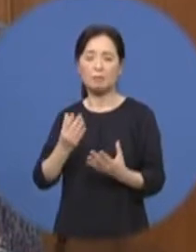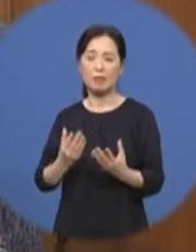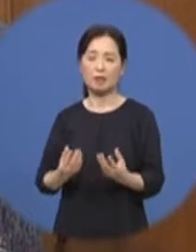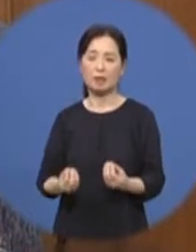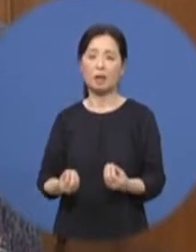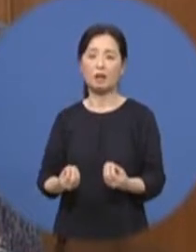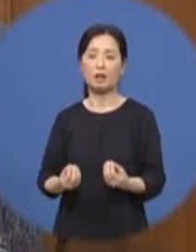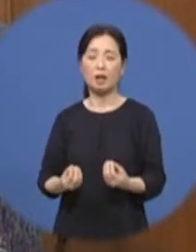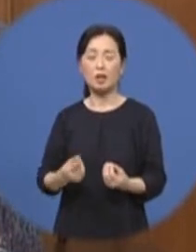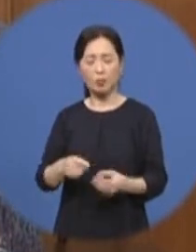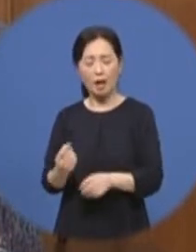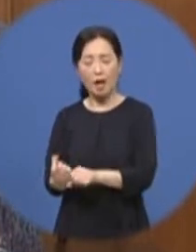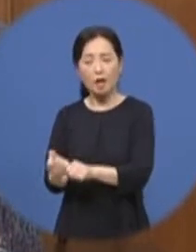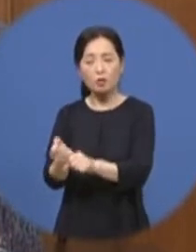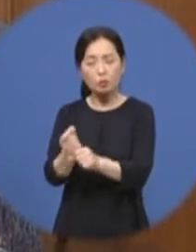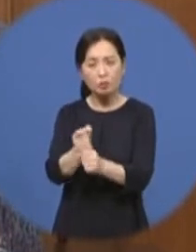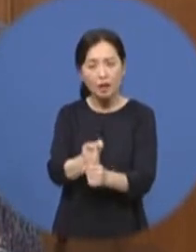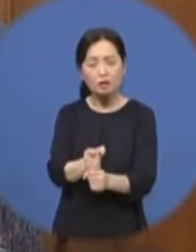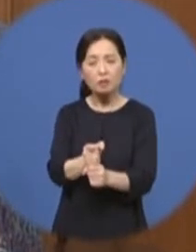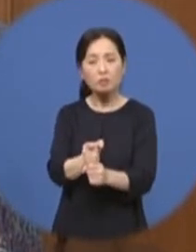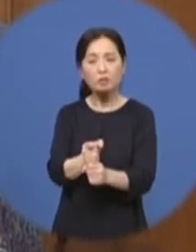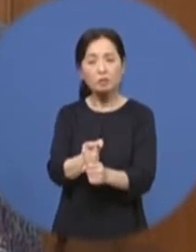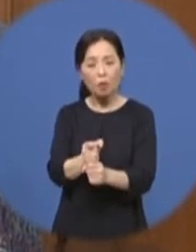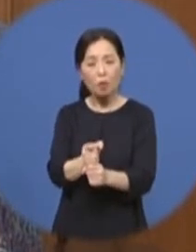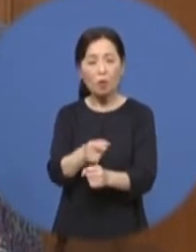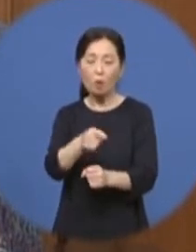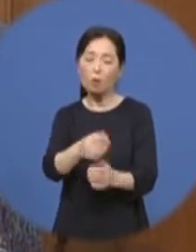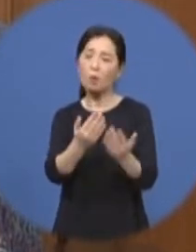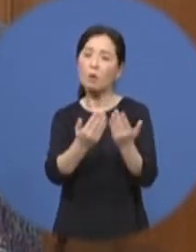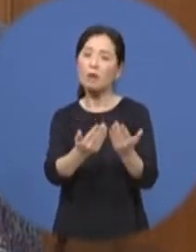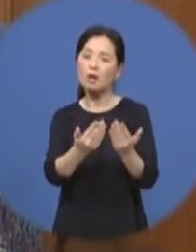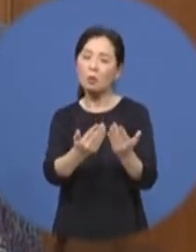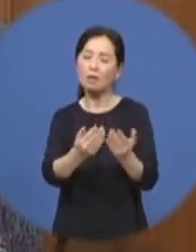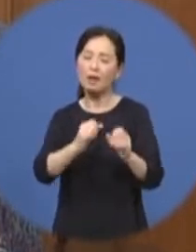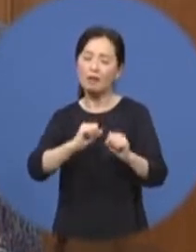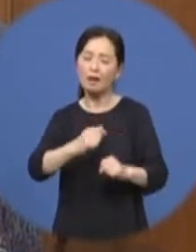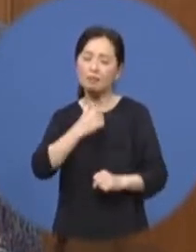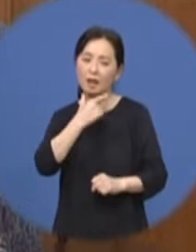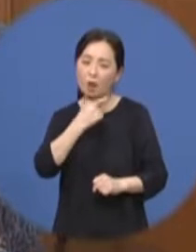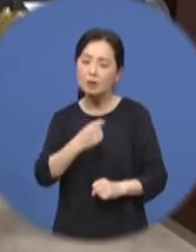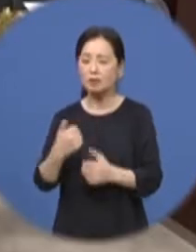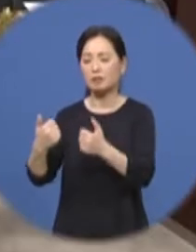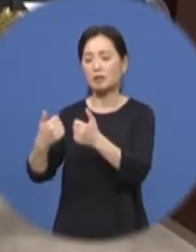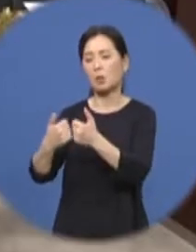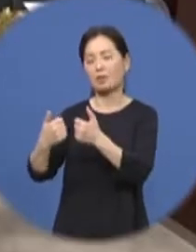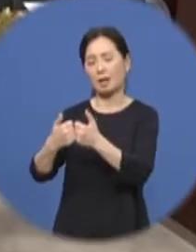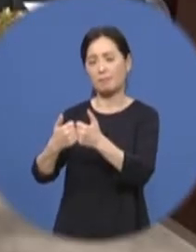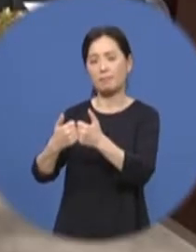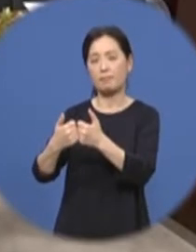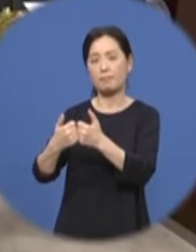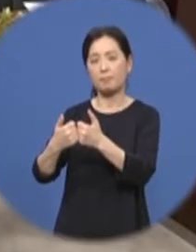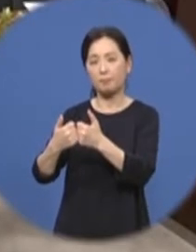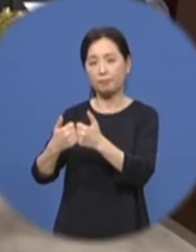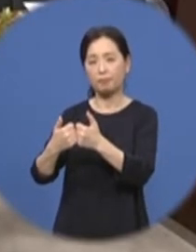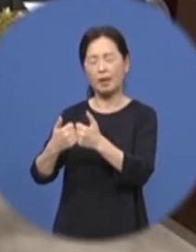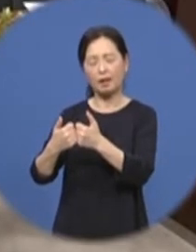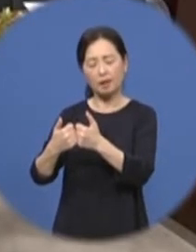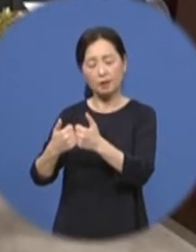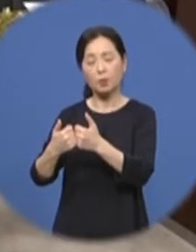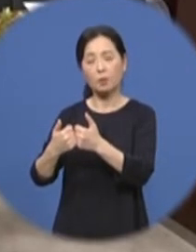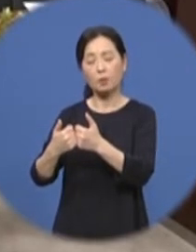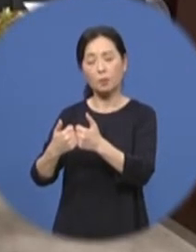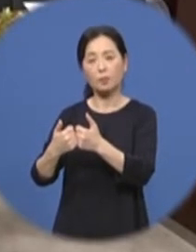かこの復活を、はい、このリラでできないかというご相談をいただいた時にとても難し